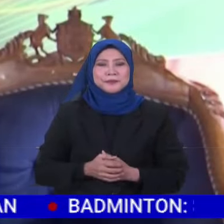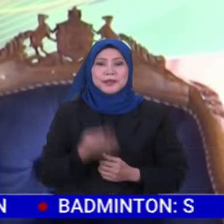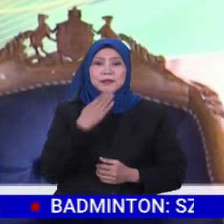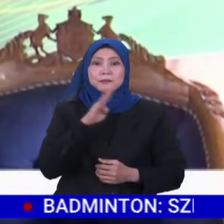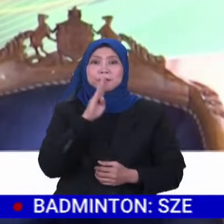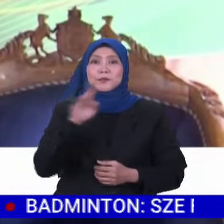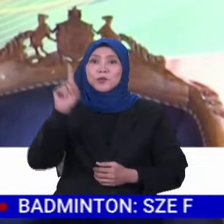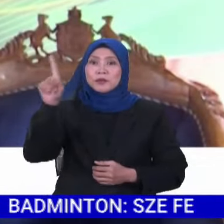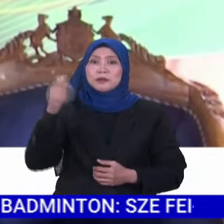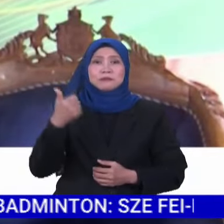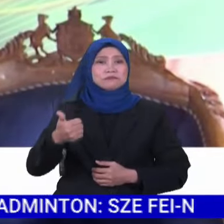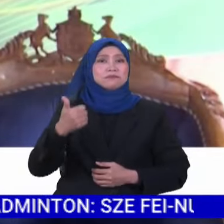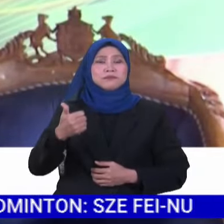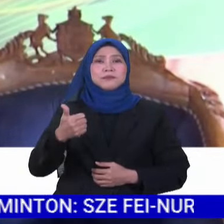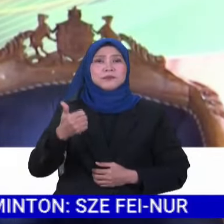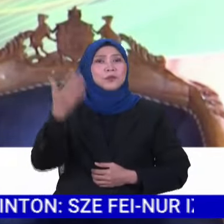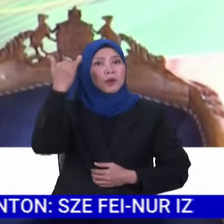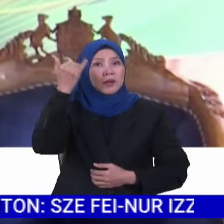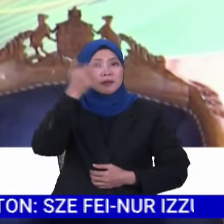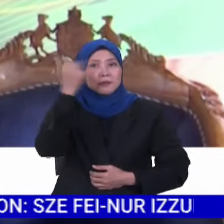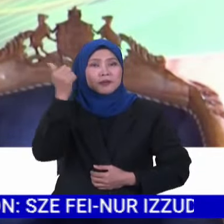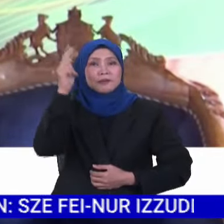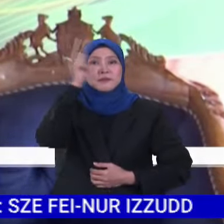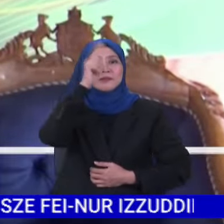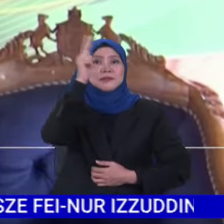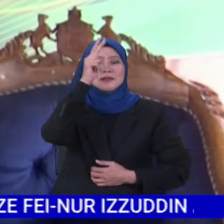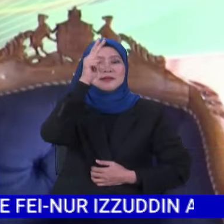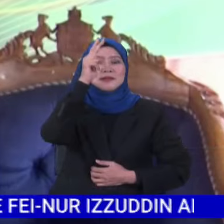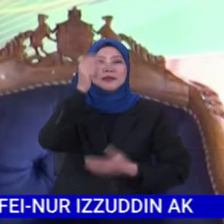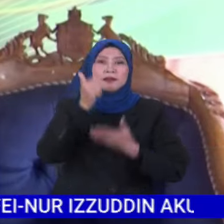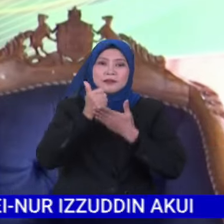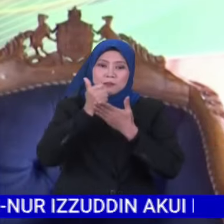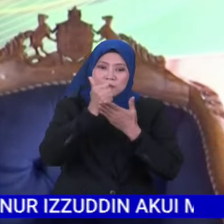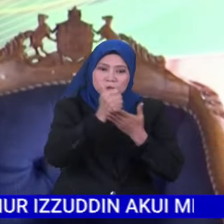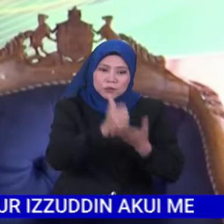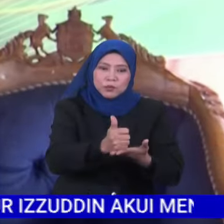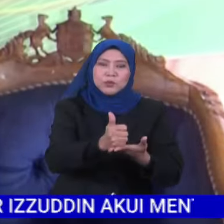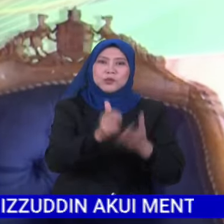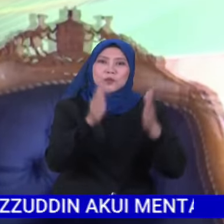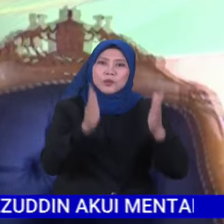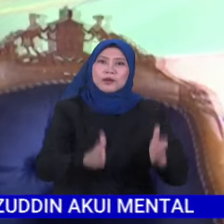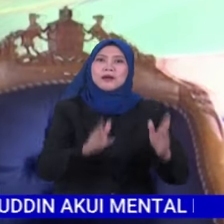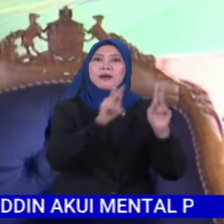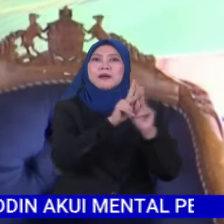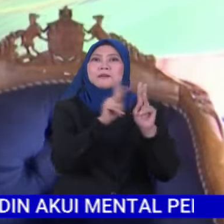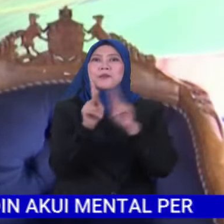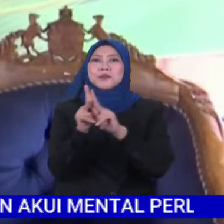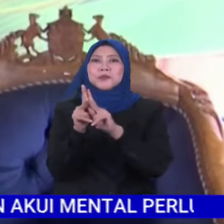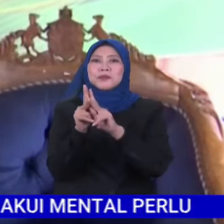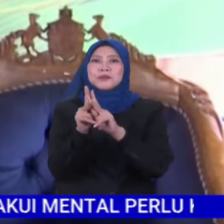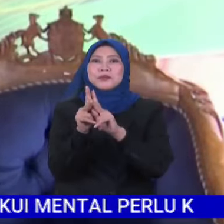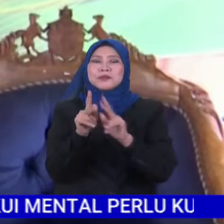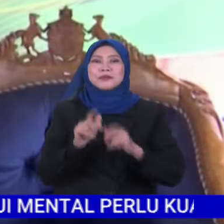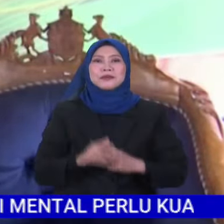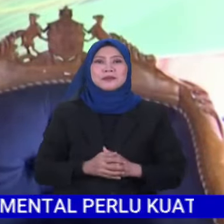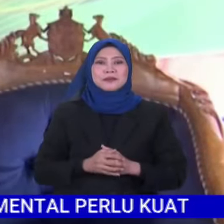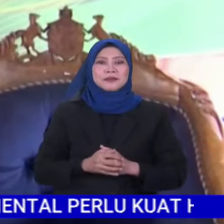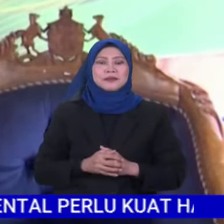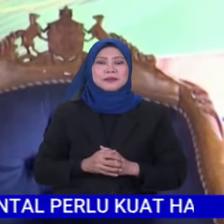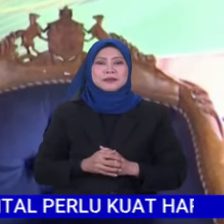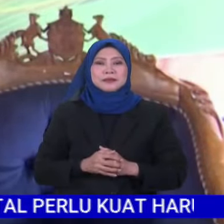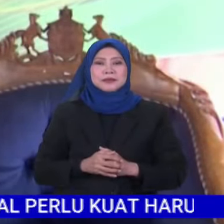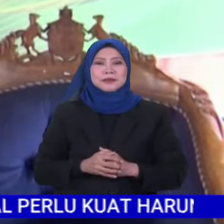eh berrygood masalah bergabung kerajaan menolak bantu kicauan Kampung hanya jika engkau